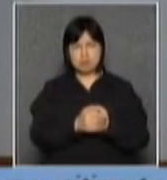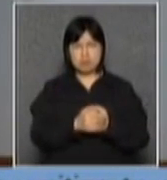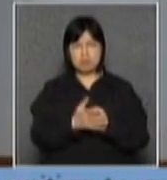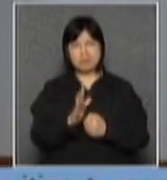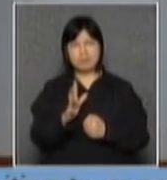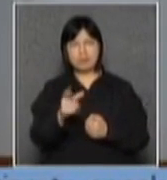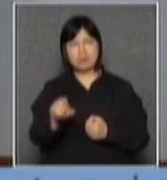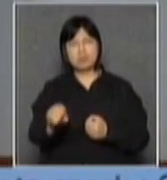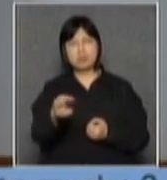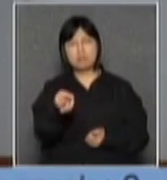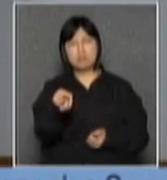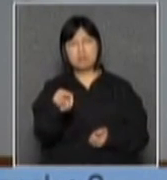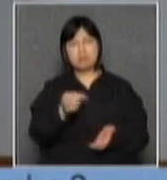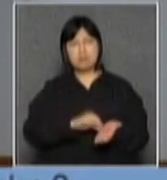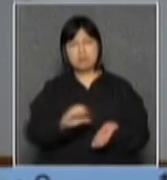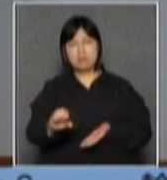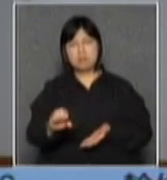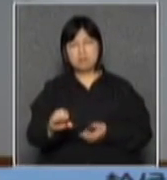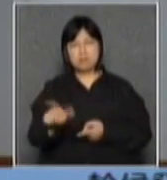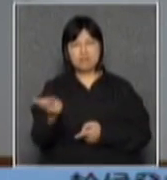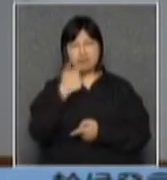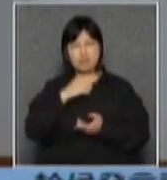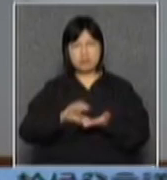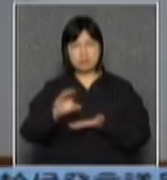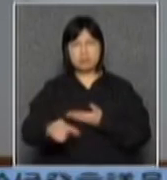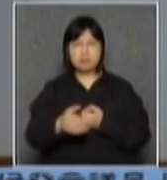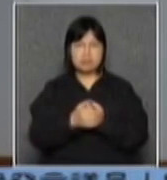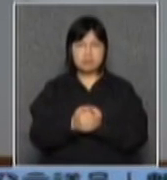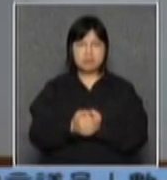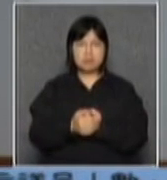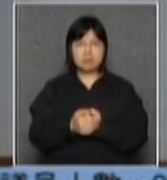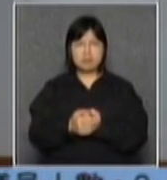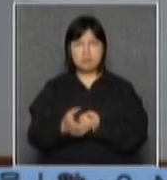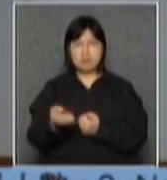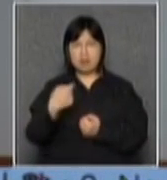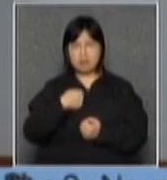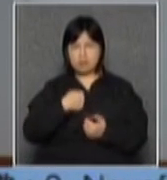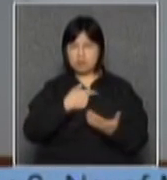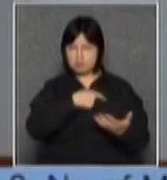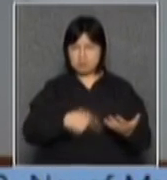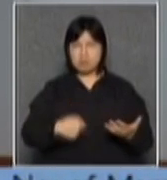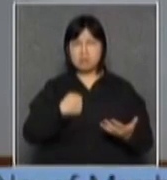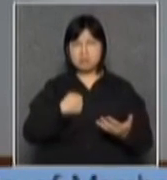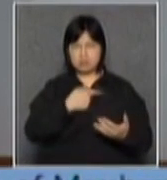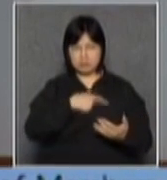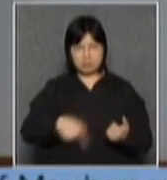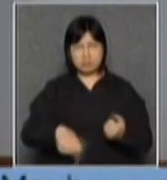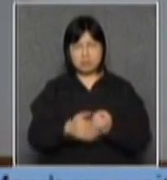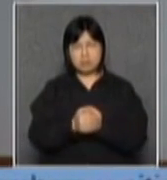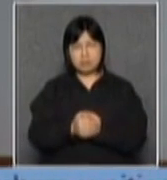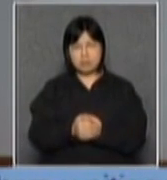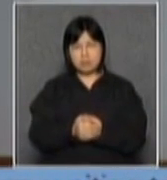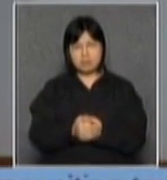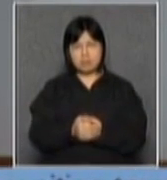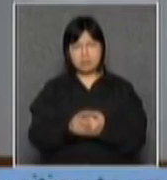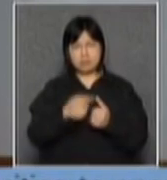500億，你係都唔拎出嚟，咁你叫我呢個議員係由